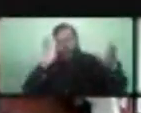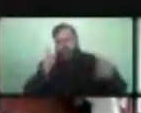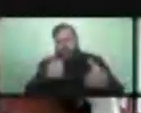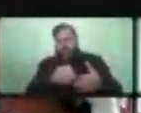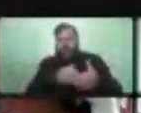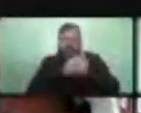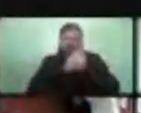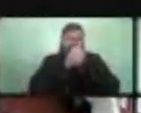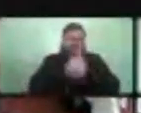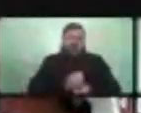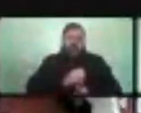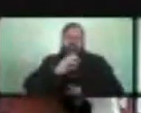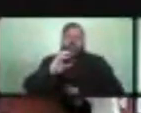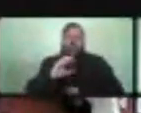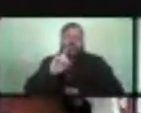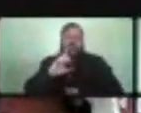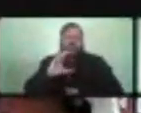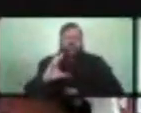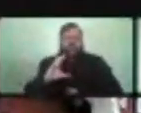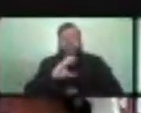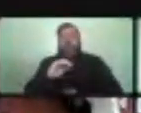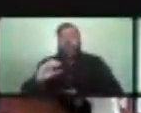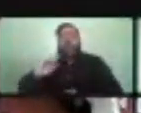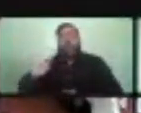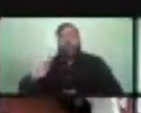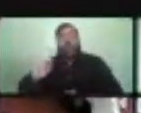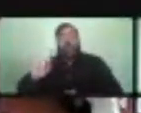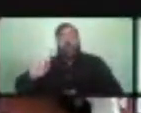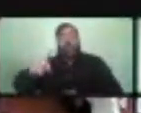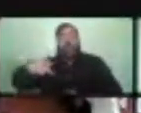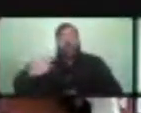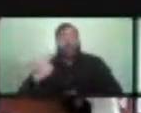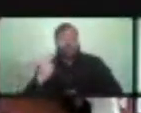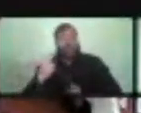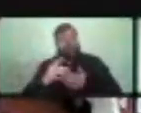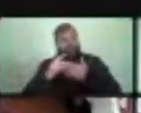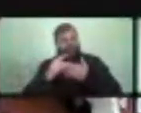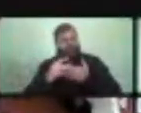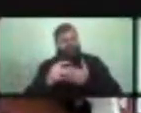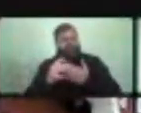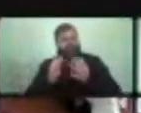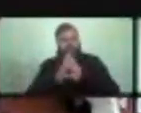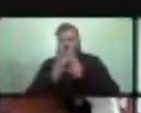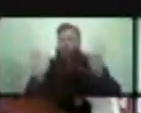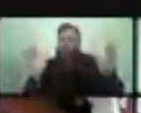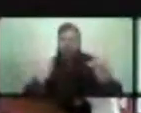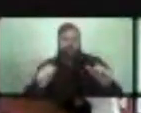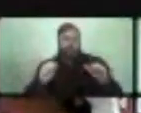hili, ni kwamba tunafuata mwongozo wa CDC na KDH.